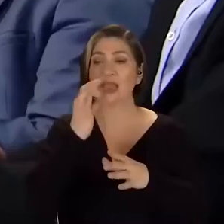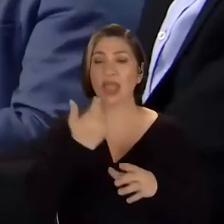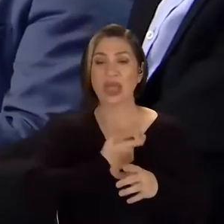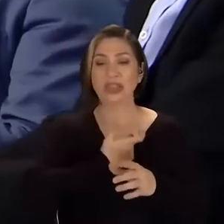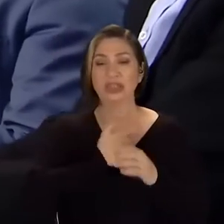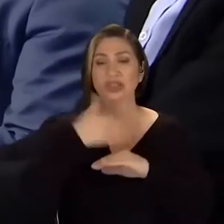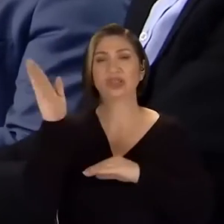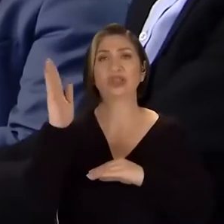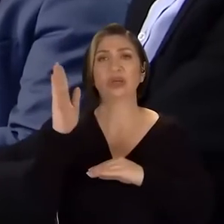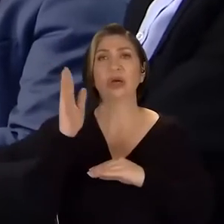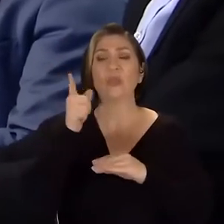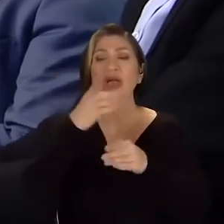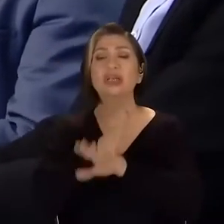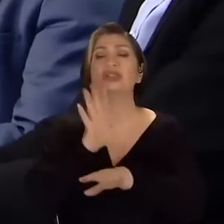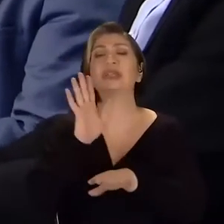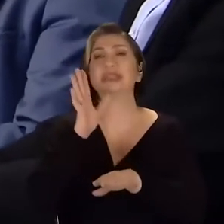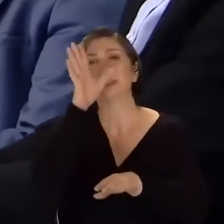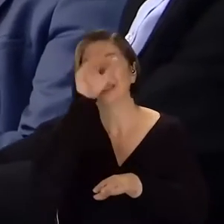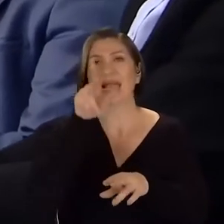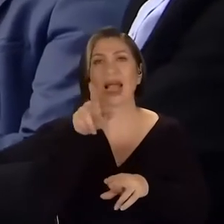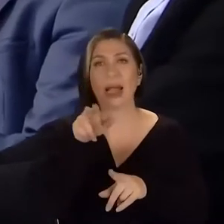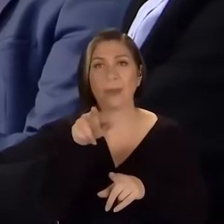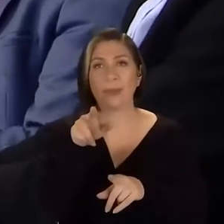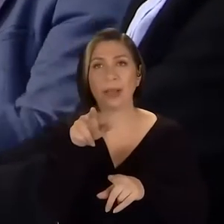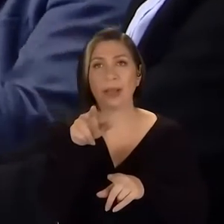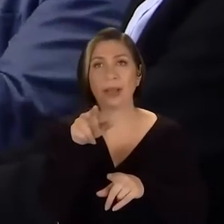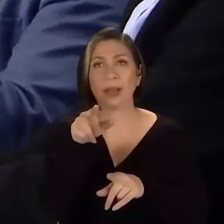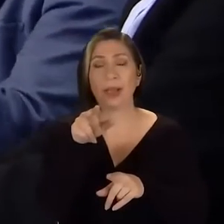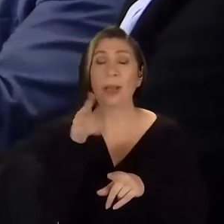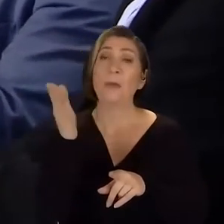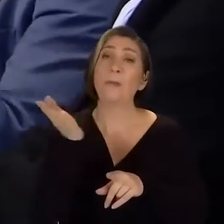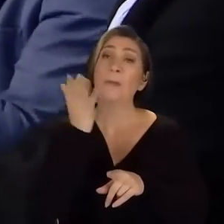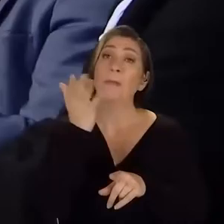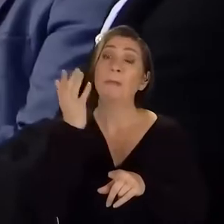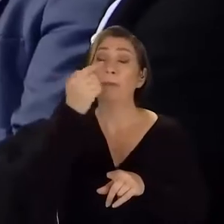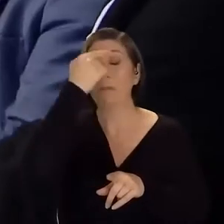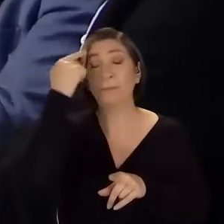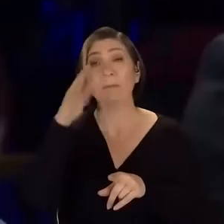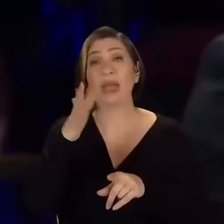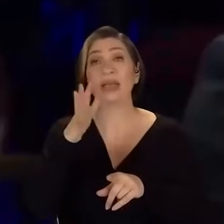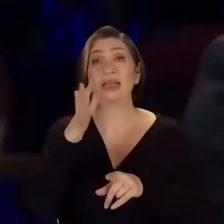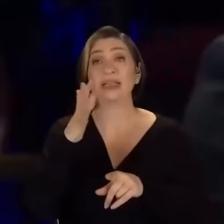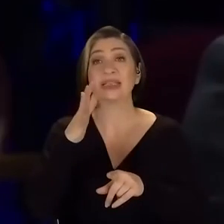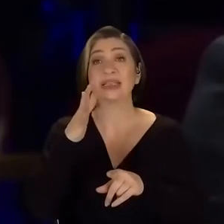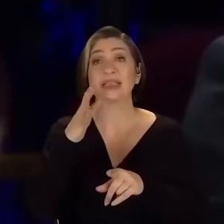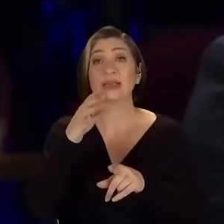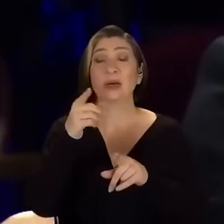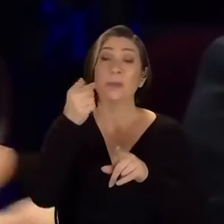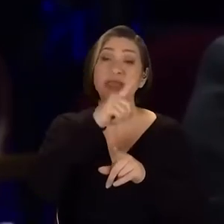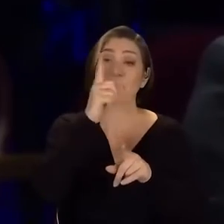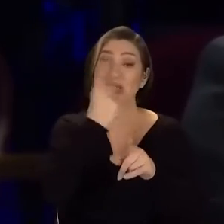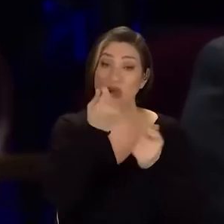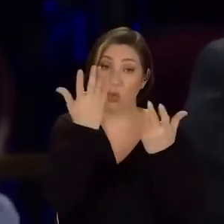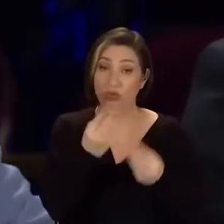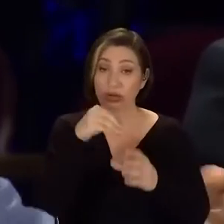diye. Gelin teslim edin altınızı diye. Ne yapacaksınız? Yani belki bir grup vermemiştir, olabilir. Kendisi koleksiyoner olduğu için